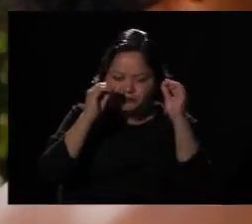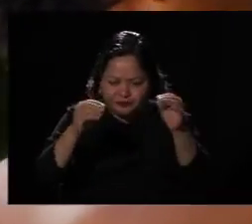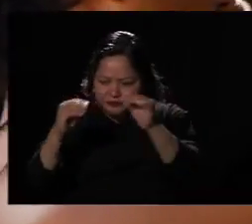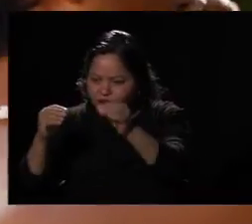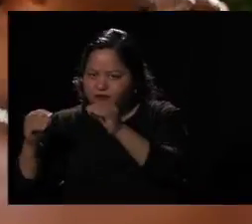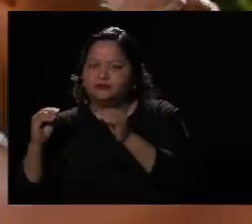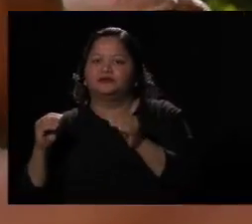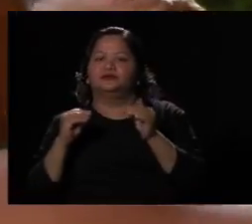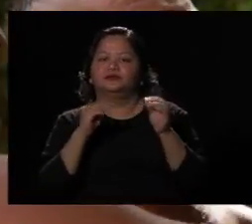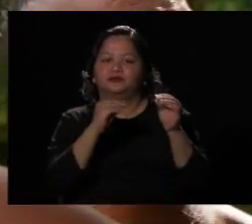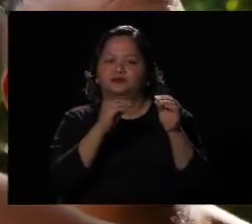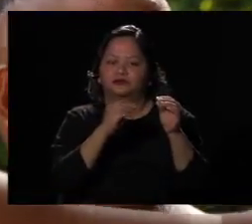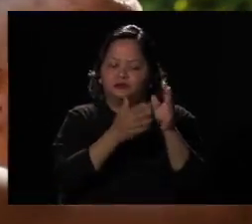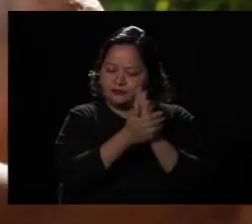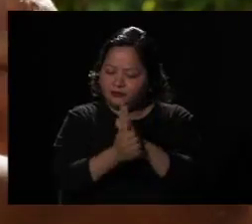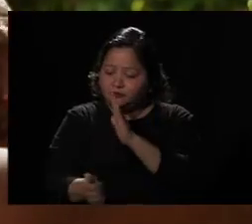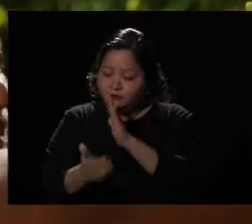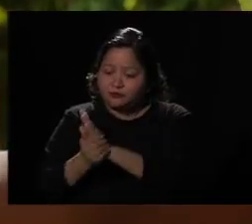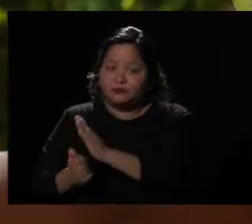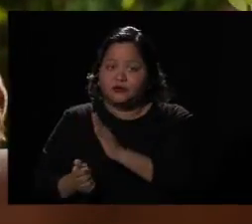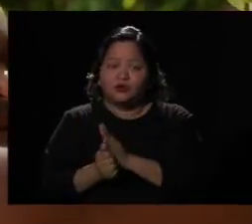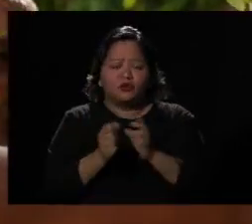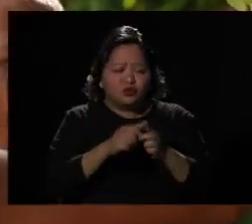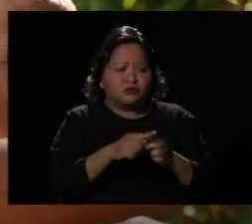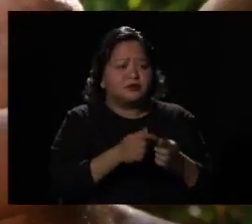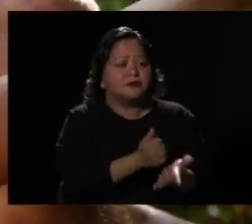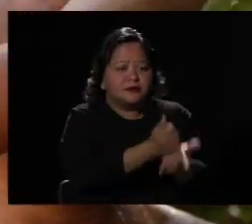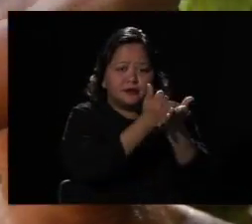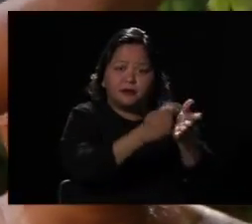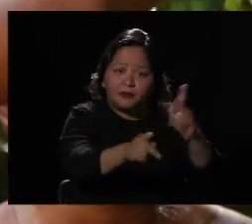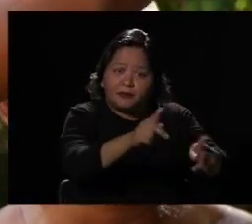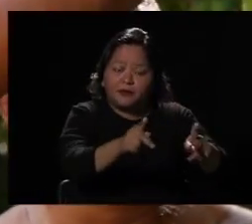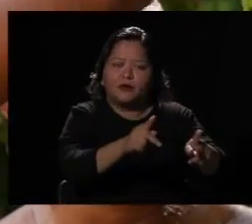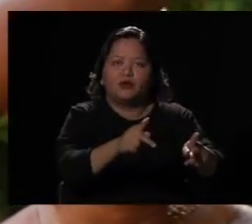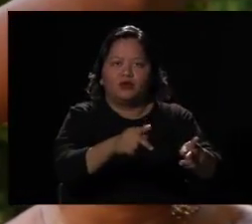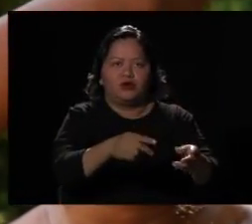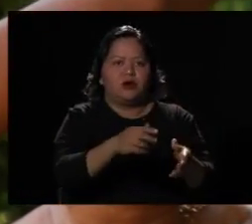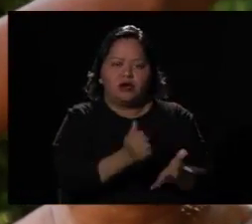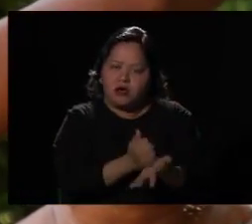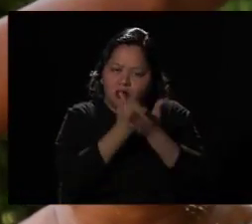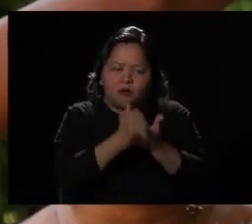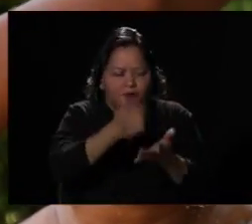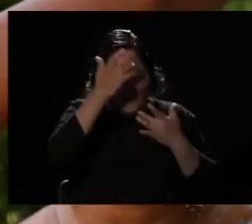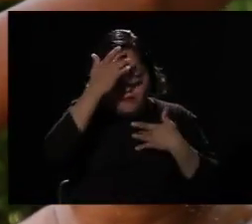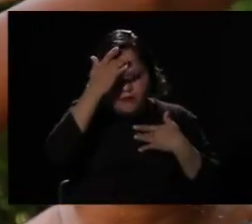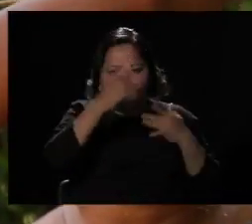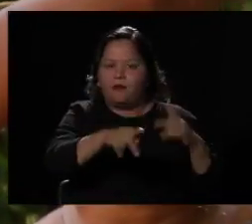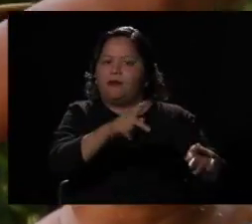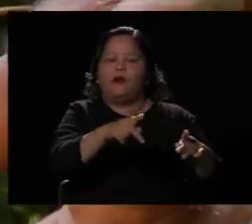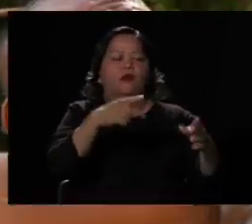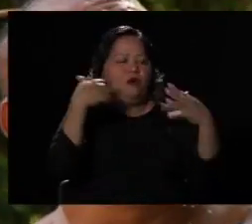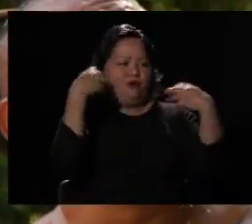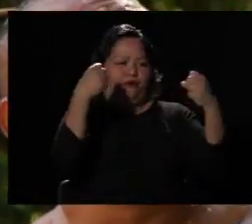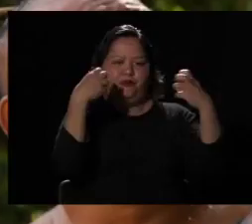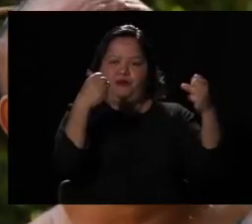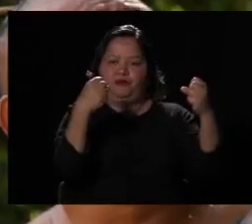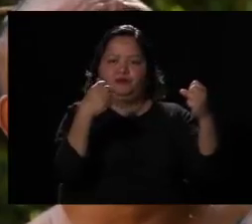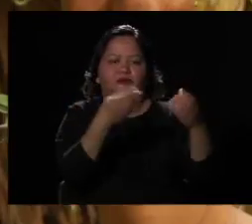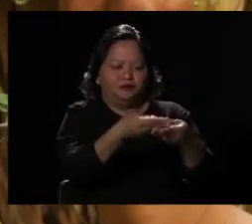Iaamti tinatitizi jan fina nunui anitin iman mufo na naman aamti gi itano.